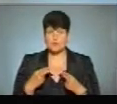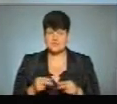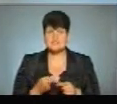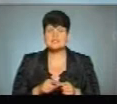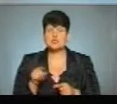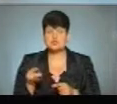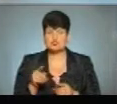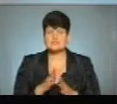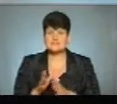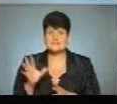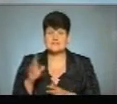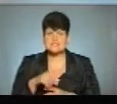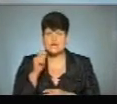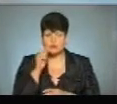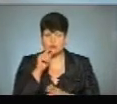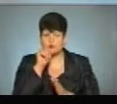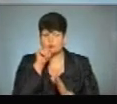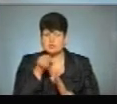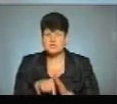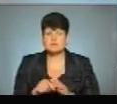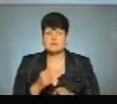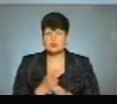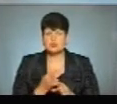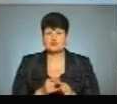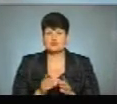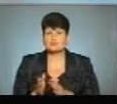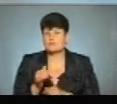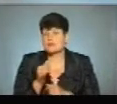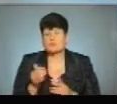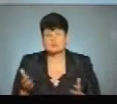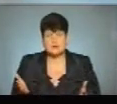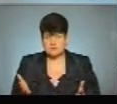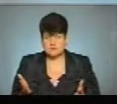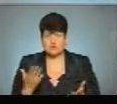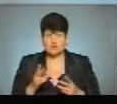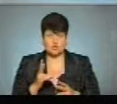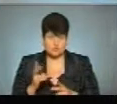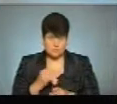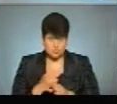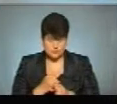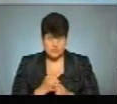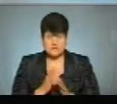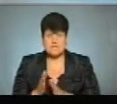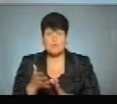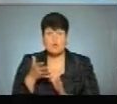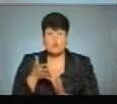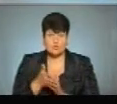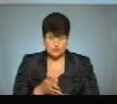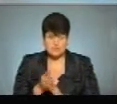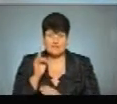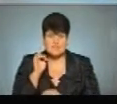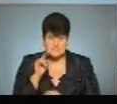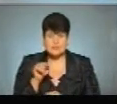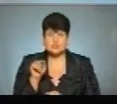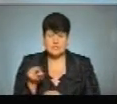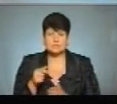ту систему, яка є всеукраїнська і в яку втручатися в роботу цієї системи неможливо. Якщо хто працював з системою ProZorro, то він знає, що